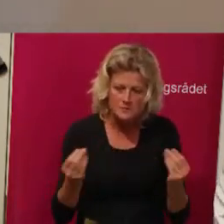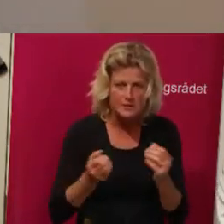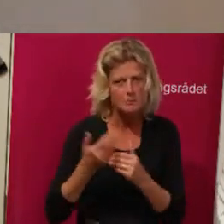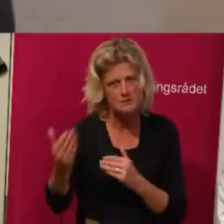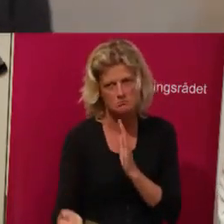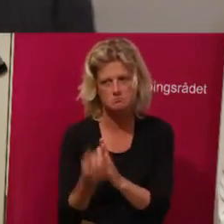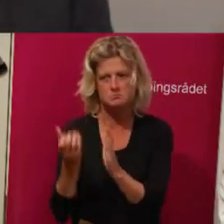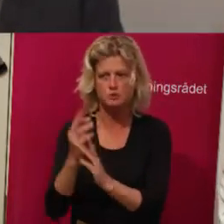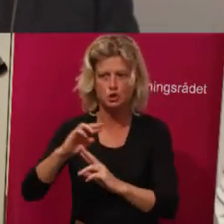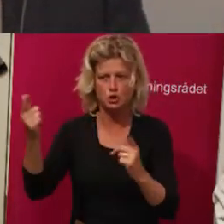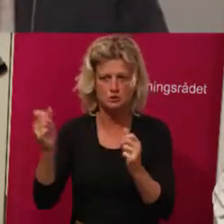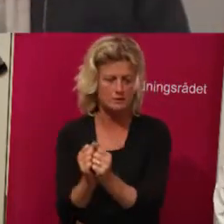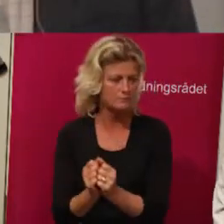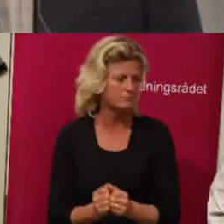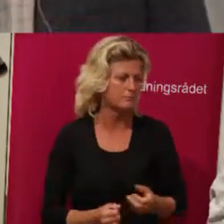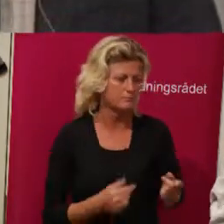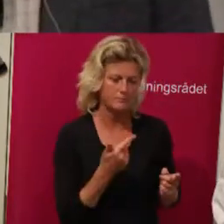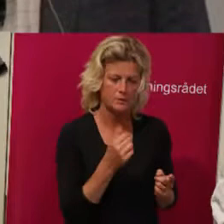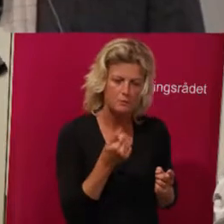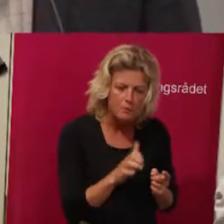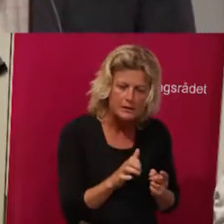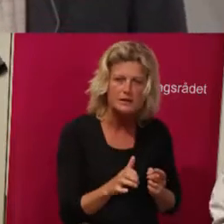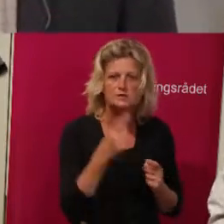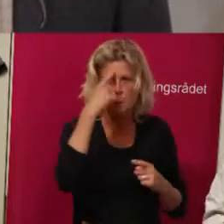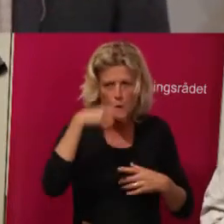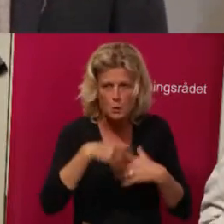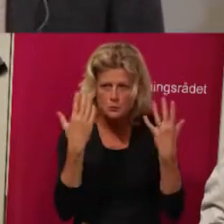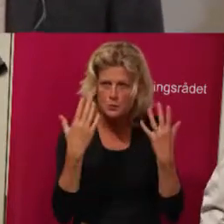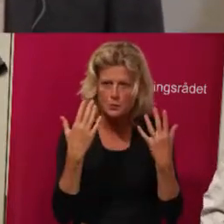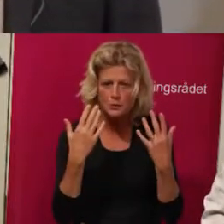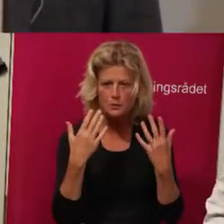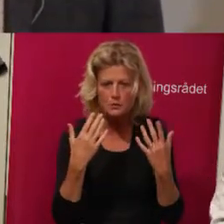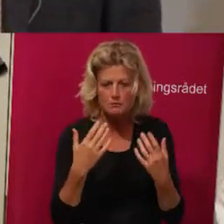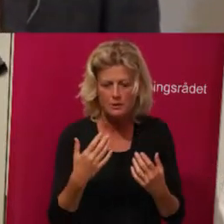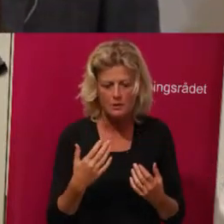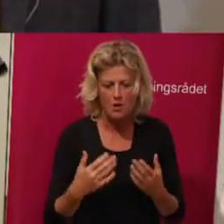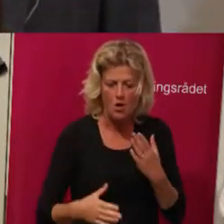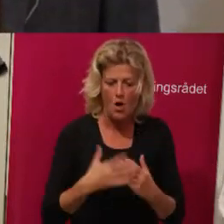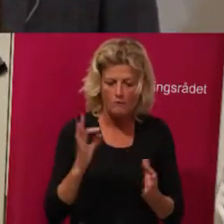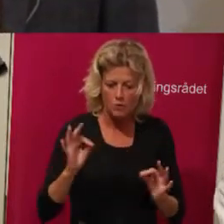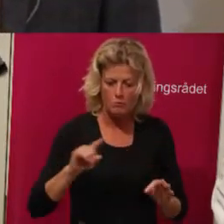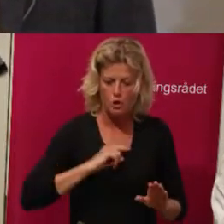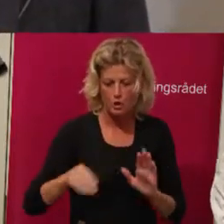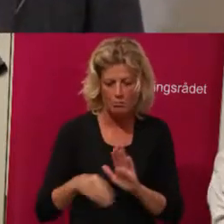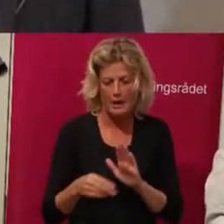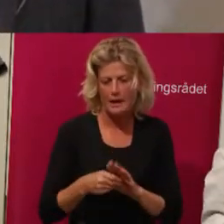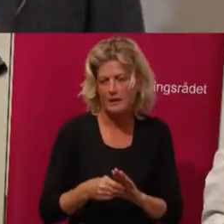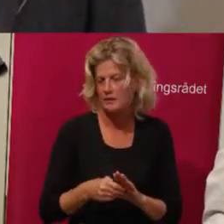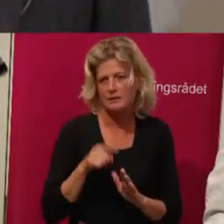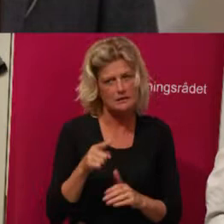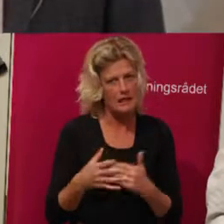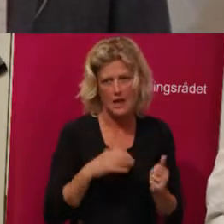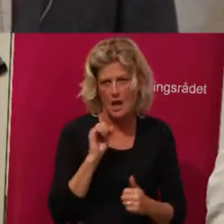det naturligtvis. Kultur och mänsklighet som företeelser står inte och faller med studieförbunden. Så långt är det sant, men om man ser